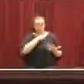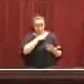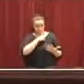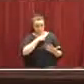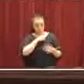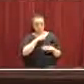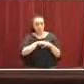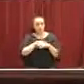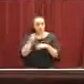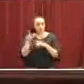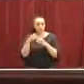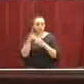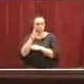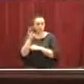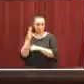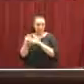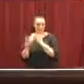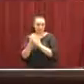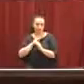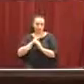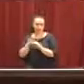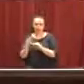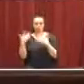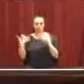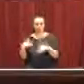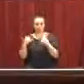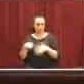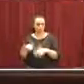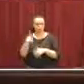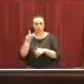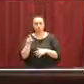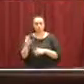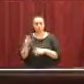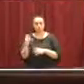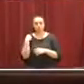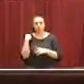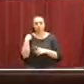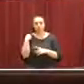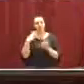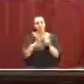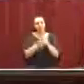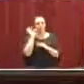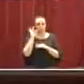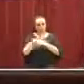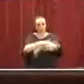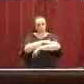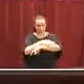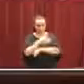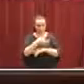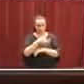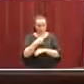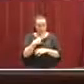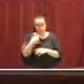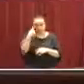degut al Partit Popular i a la seva manca d'activitat. Vostè me demanava també per les decisions que prendrà el propi govern de les Illes Balears. I